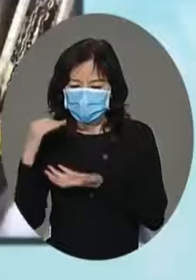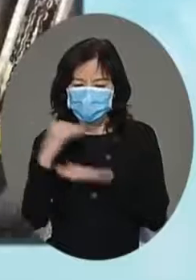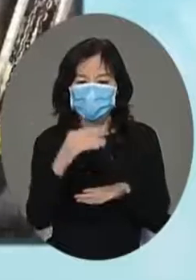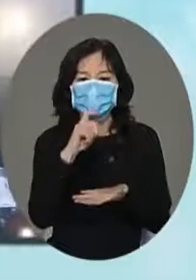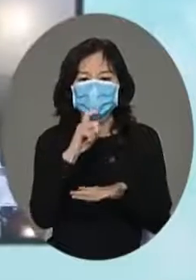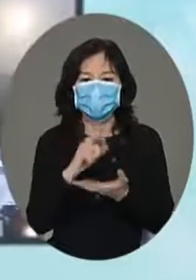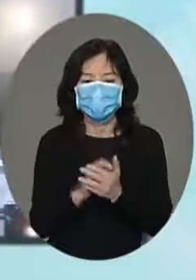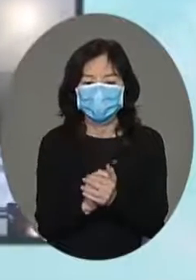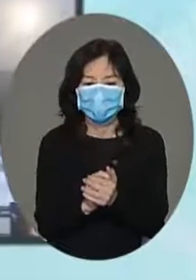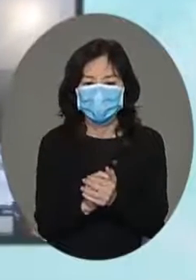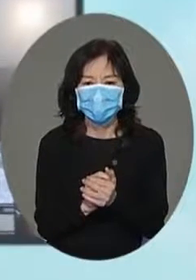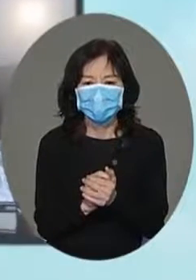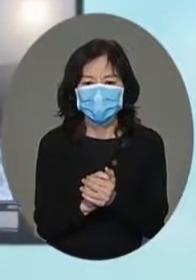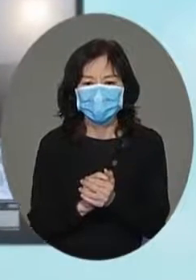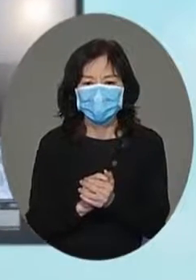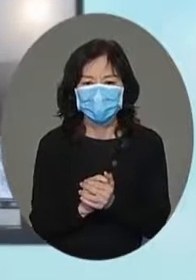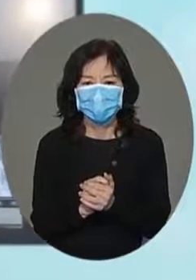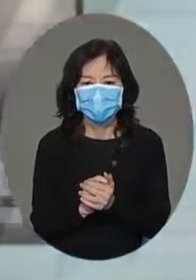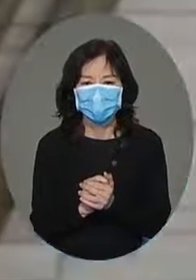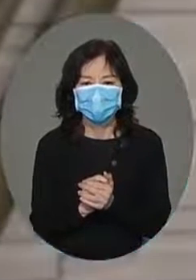资。香港电台记者邝湛报道。